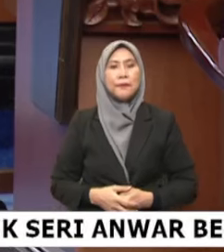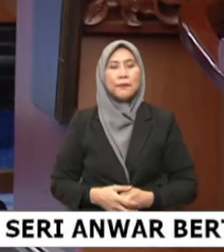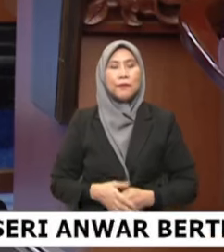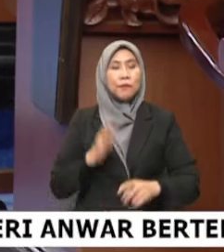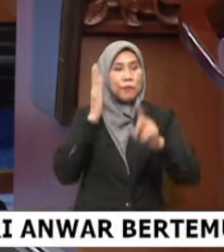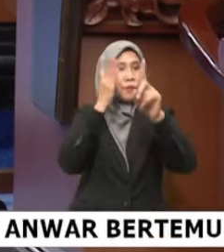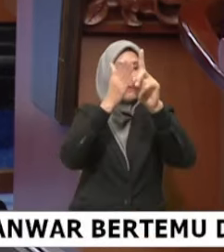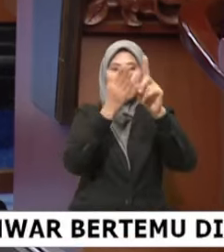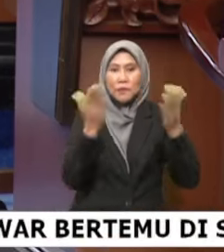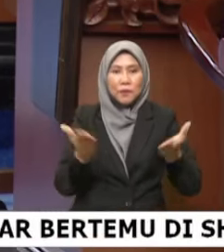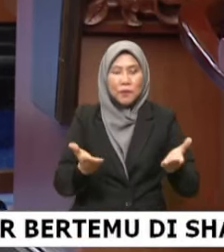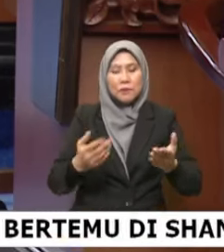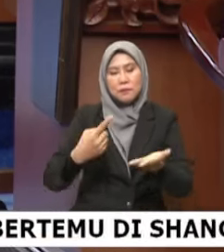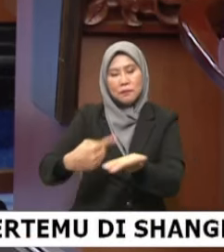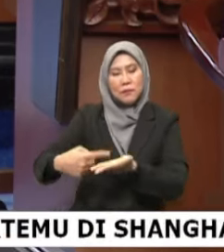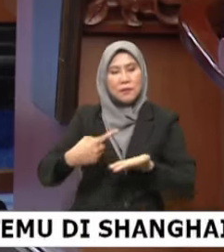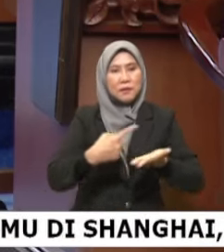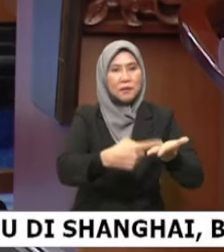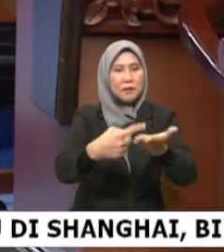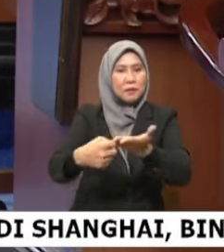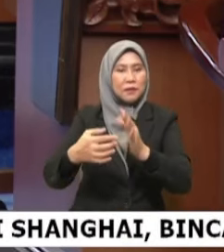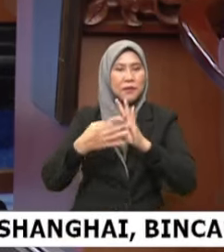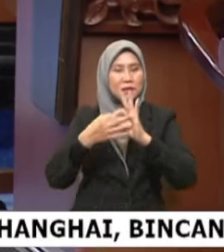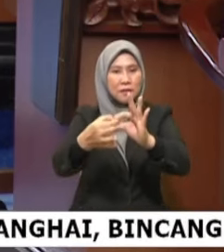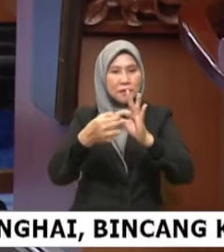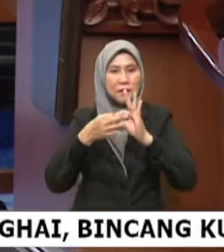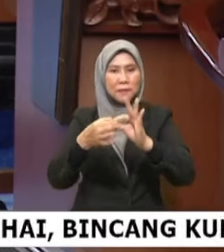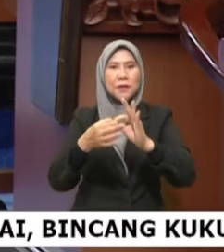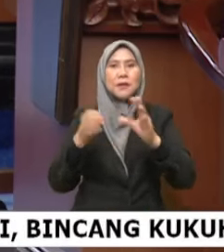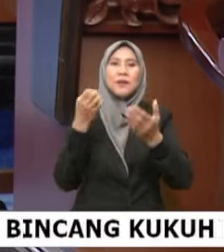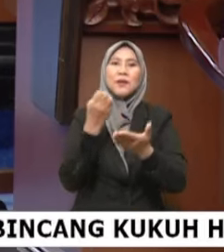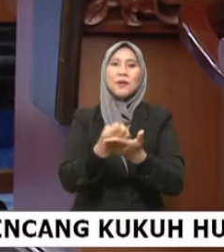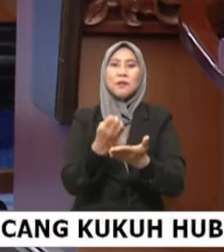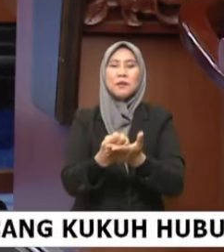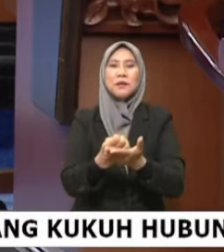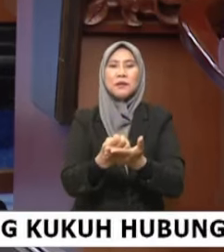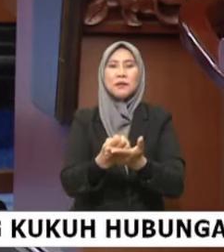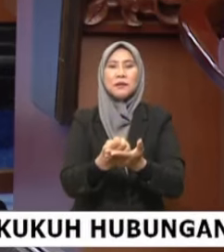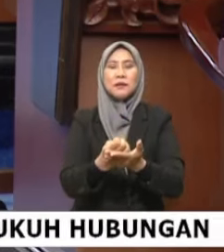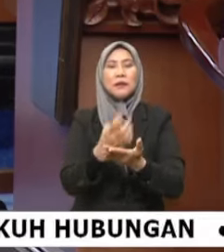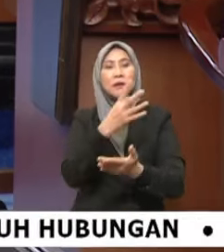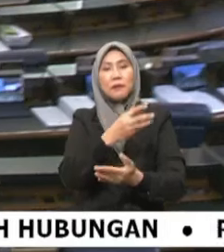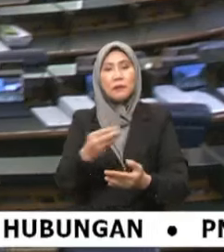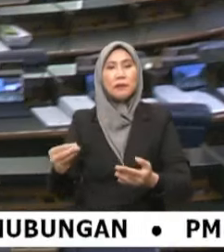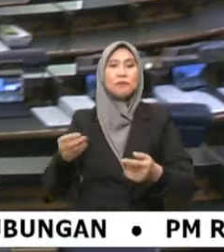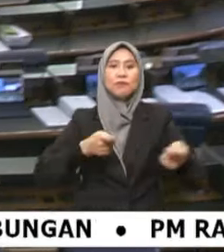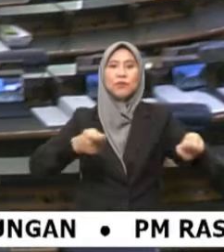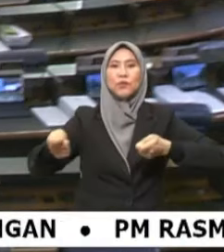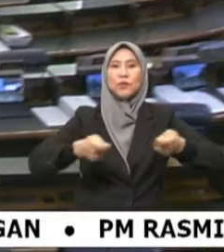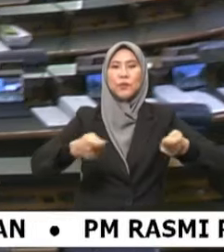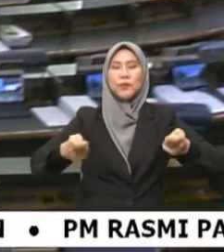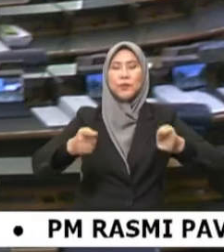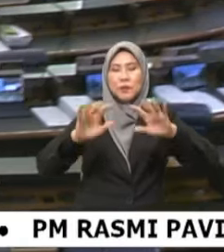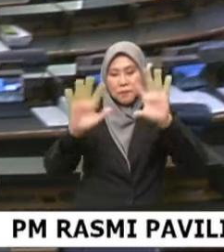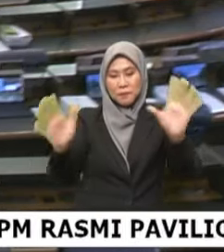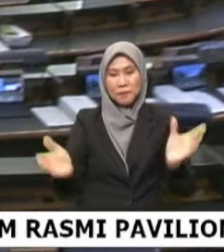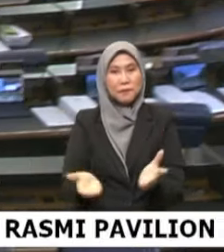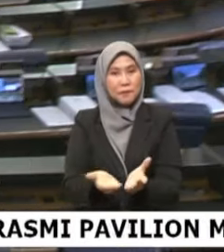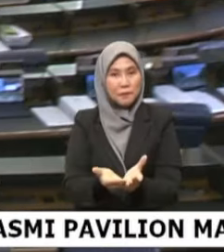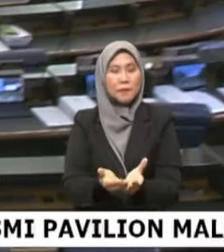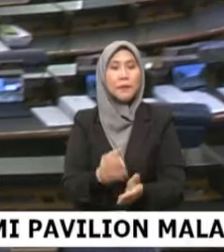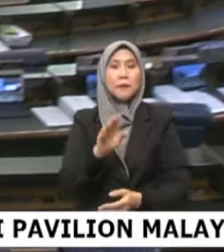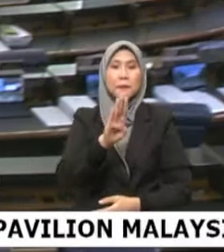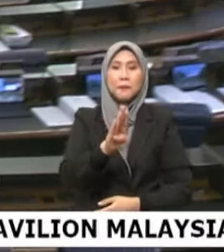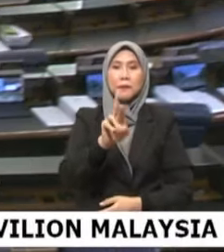BRICS adalah bagi membincangkan kerjasama ekonomi dan reformasi tadbir urus global. BRICS juga